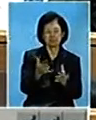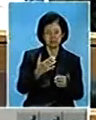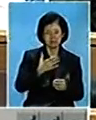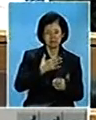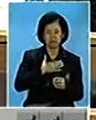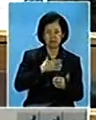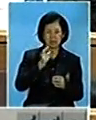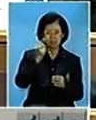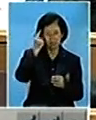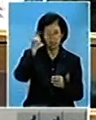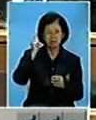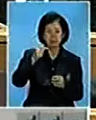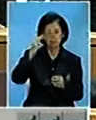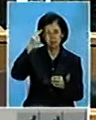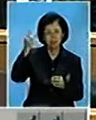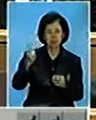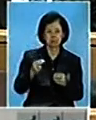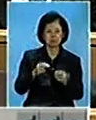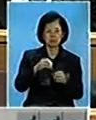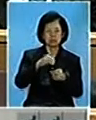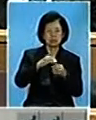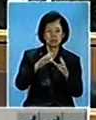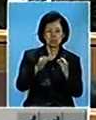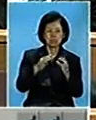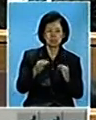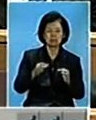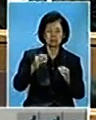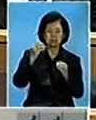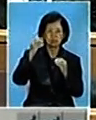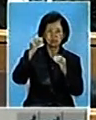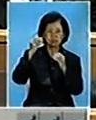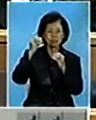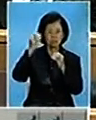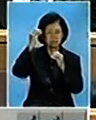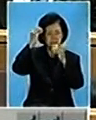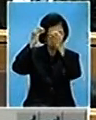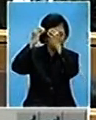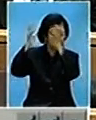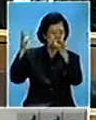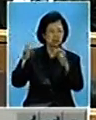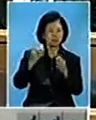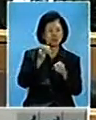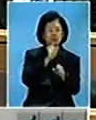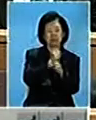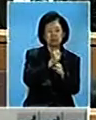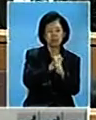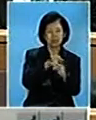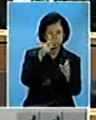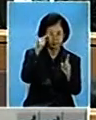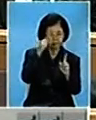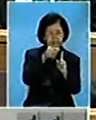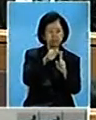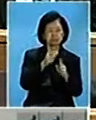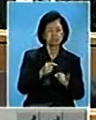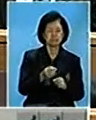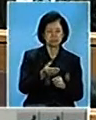จะเป็นห่วงไม่ได้ในกรณีวิสัยทัศน์พันธกิจและเป้าประสงค์ที่ท